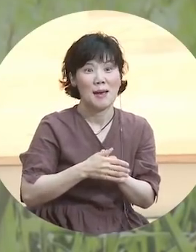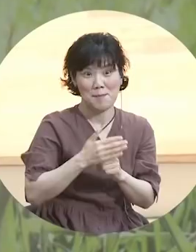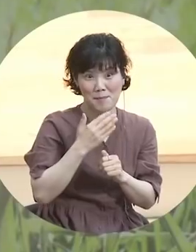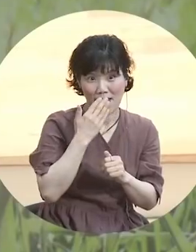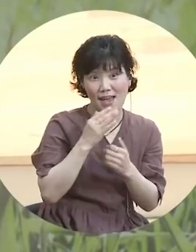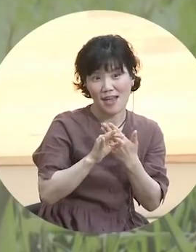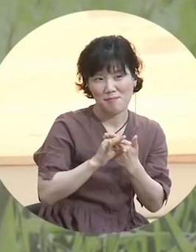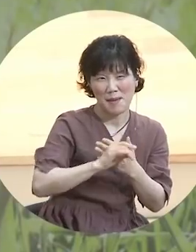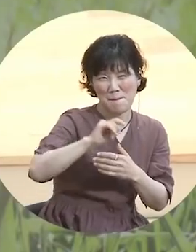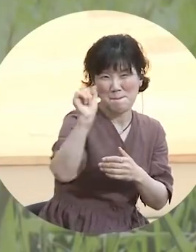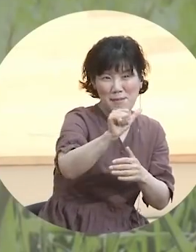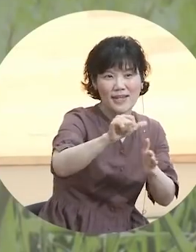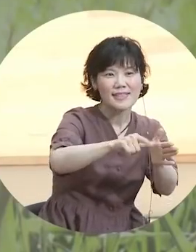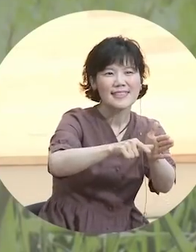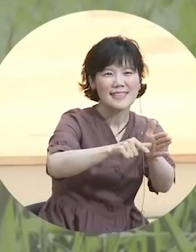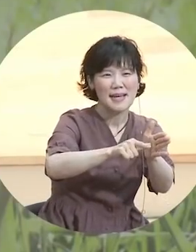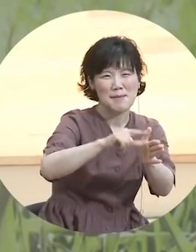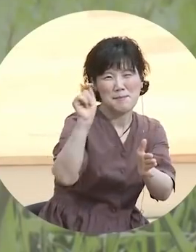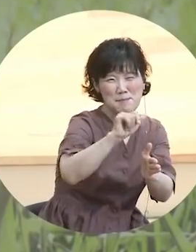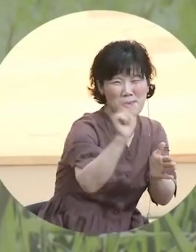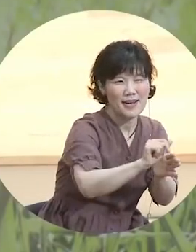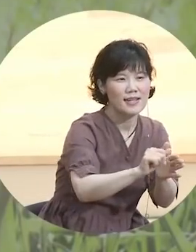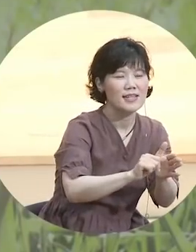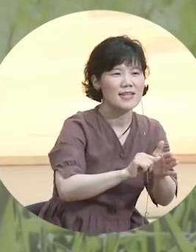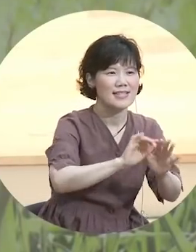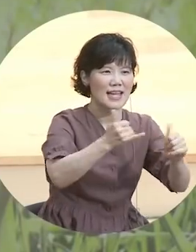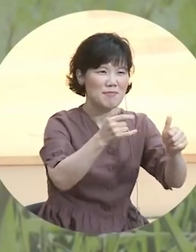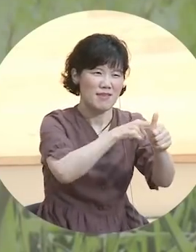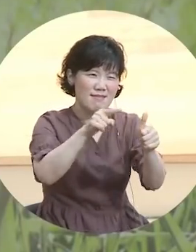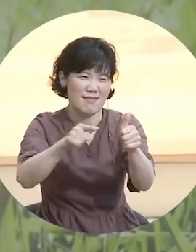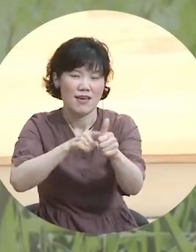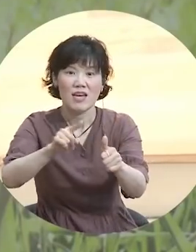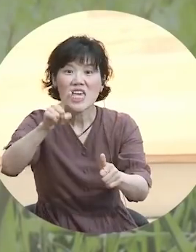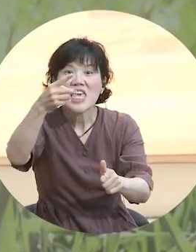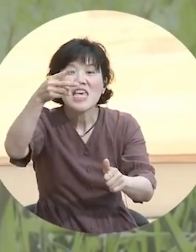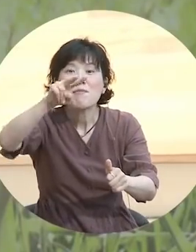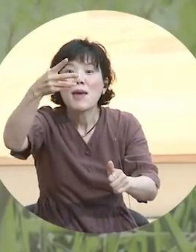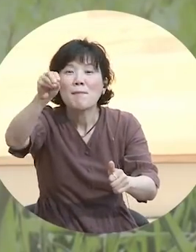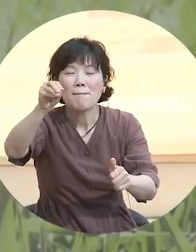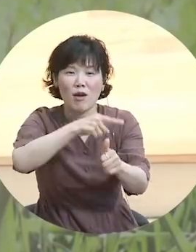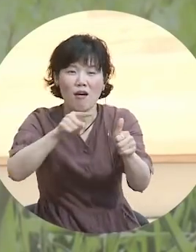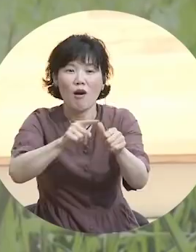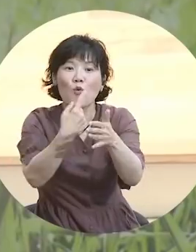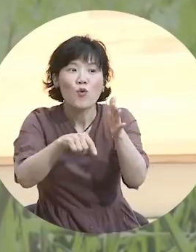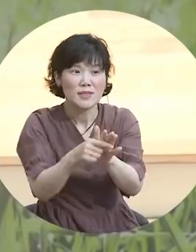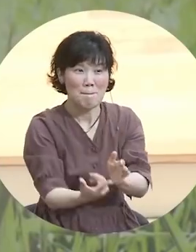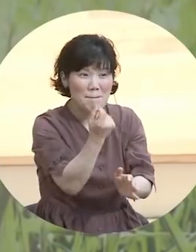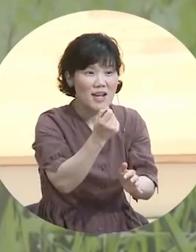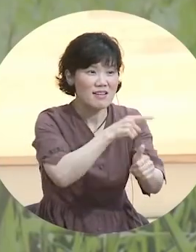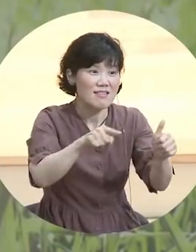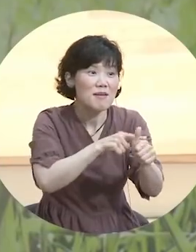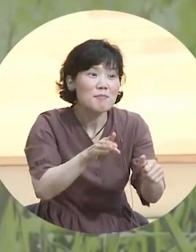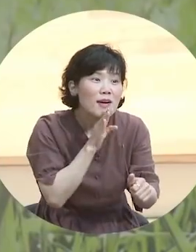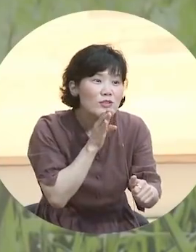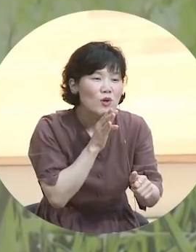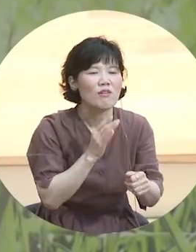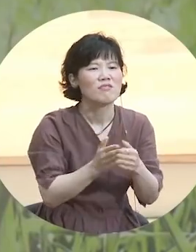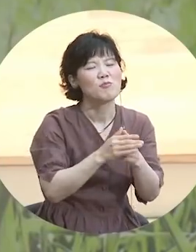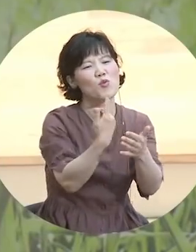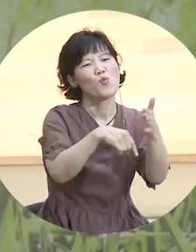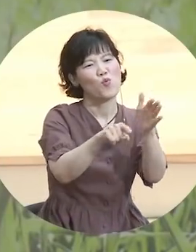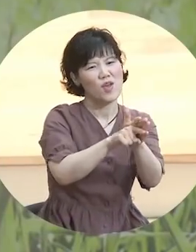가능한 빠른 시간 안에 많은 사람을 죽이려고, 200만 명을 죽여야 되니까 많은 사람을 죽여서 산 사람 그냥